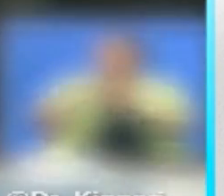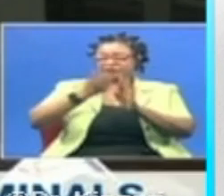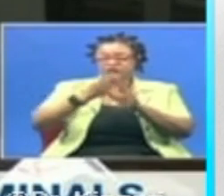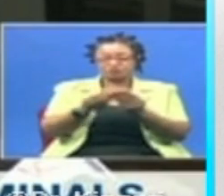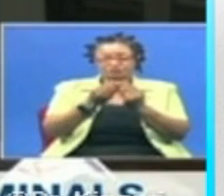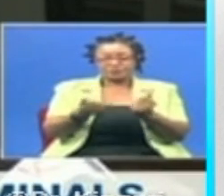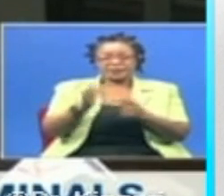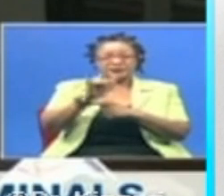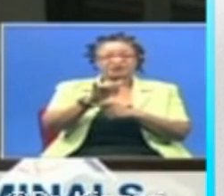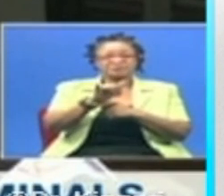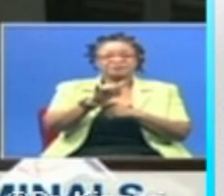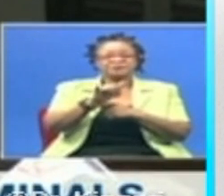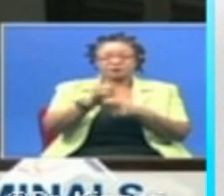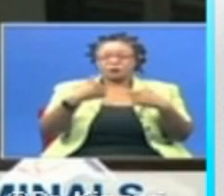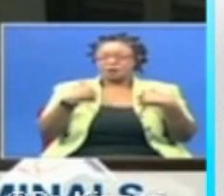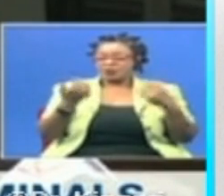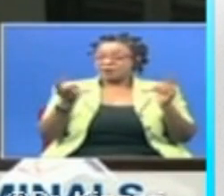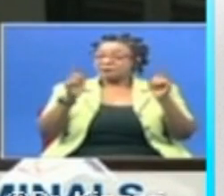them. We are coming for you,